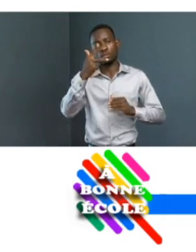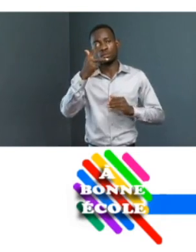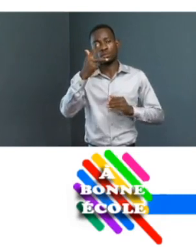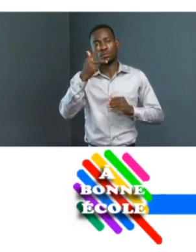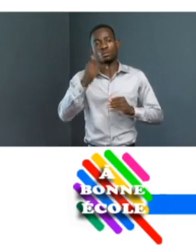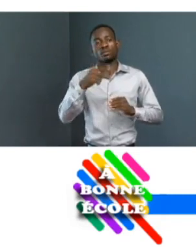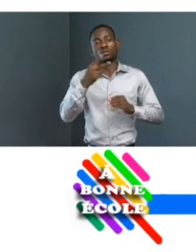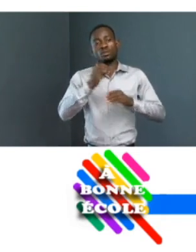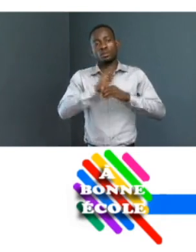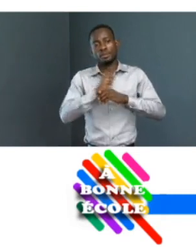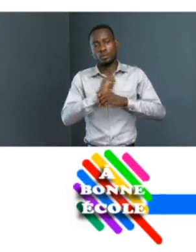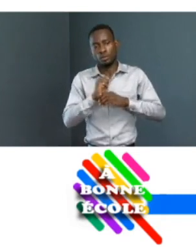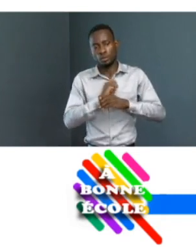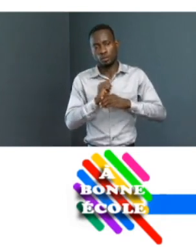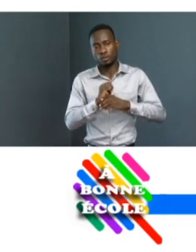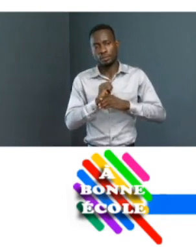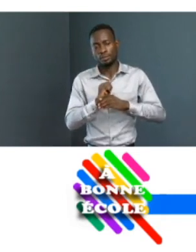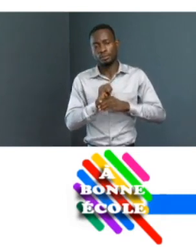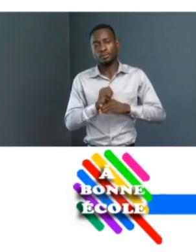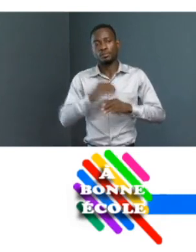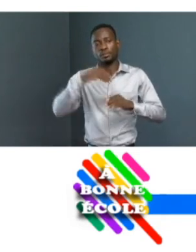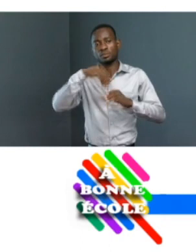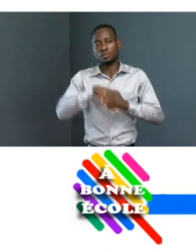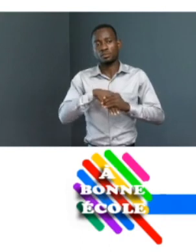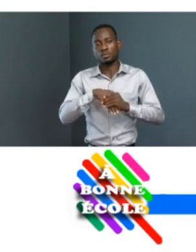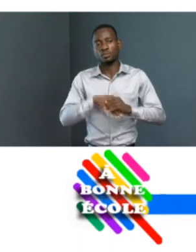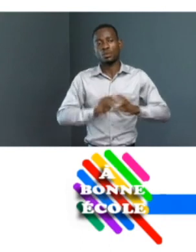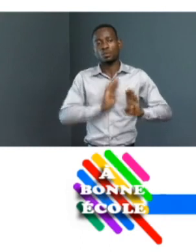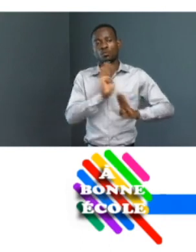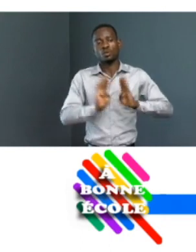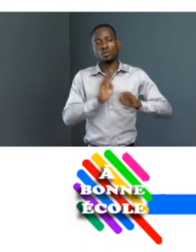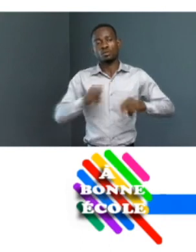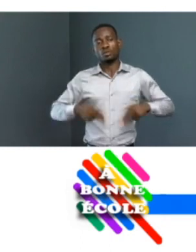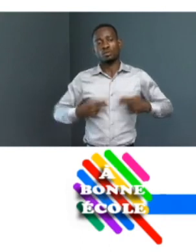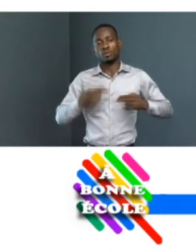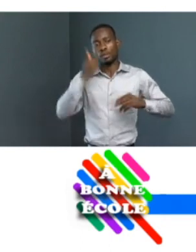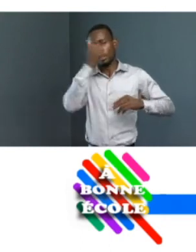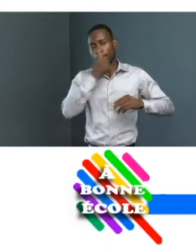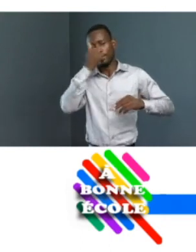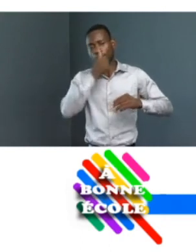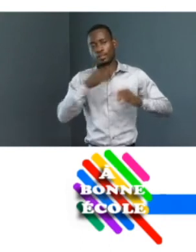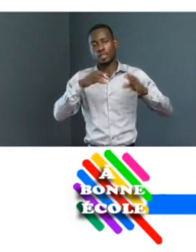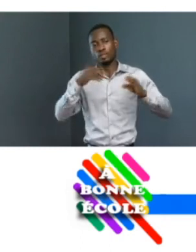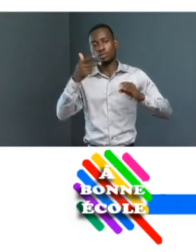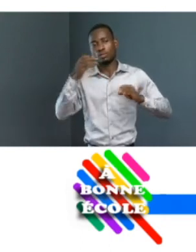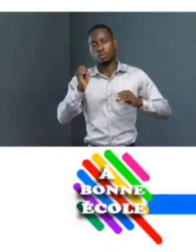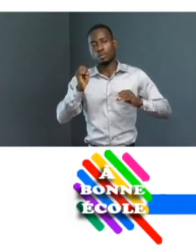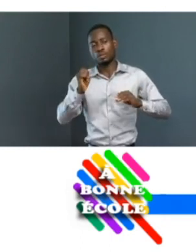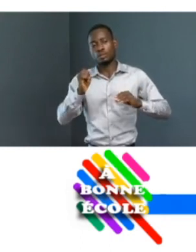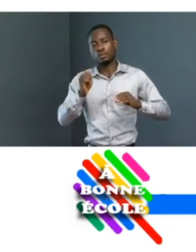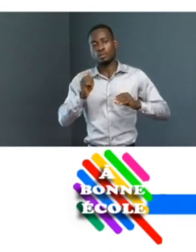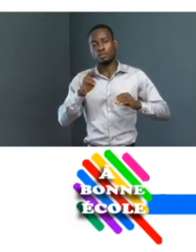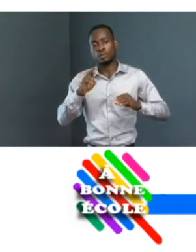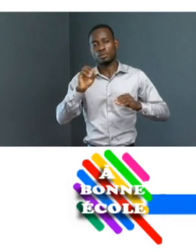La deuxième série d'exercices, c'est dans Biologie humaine Afrique, classe de 3e, R.